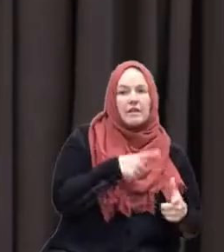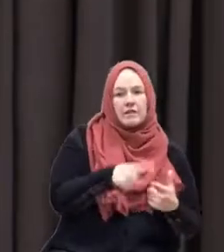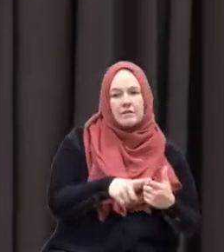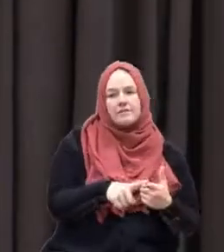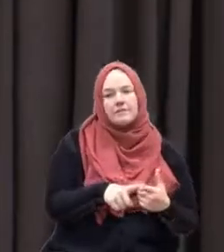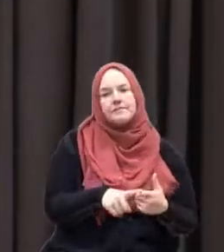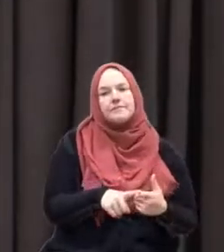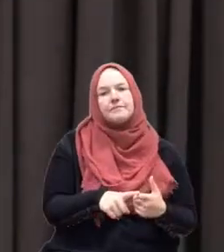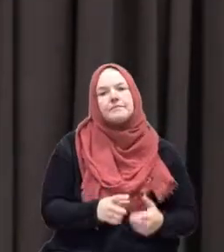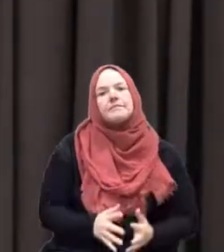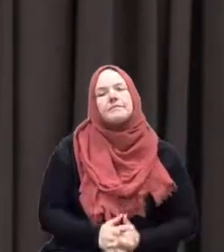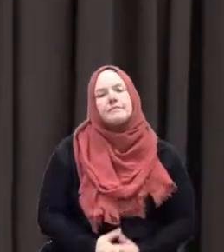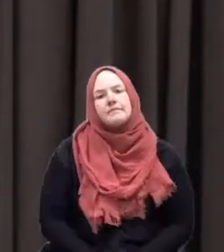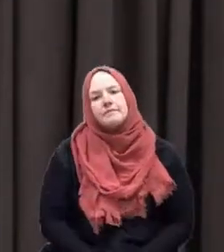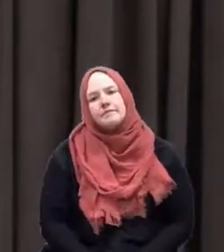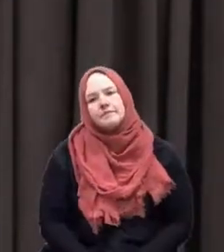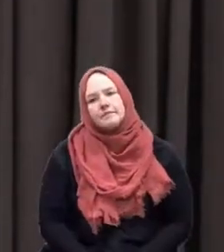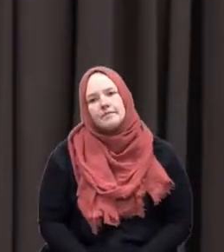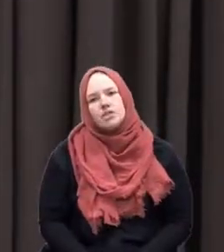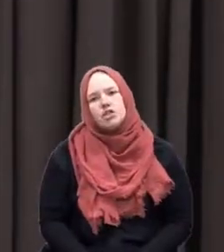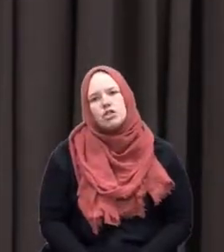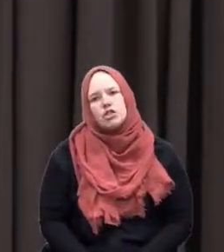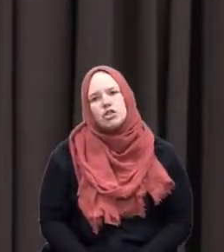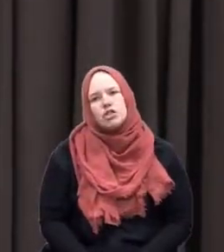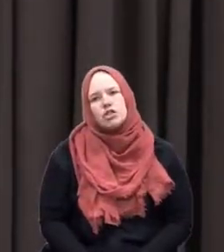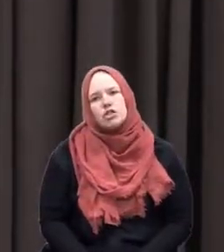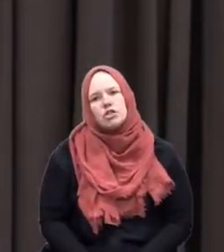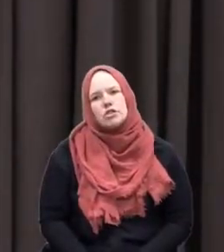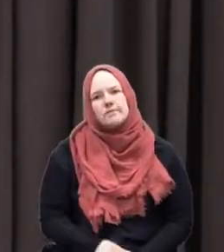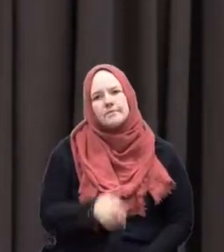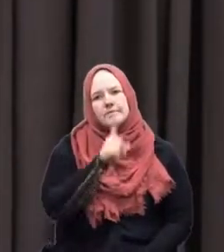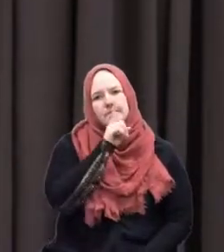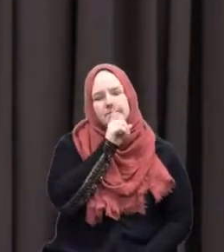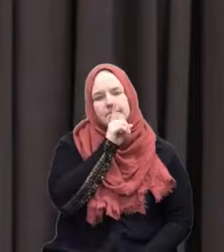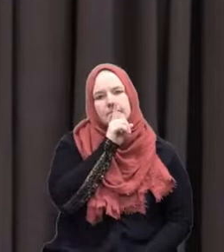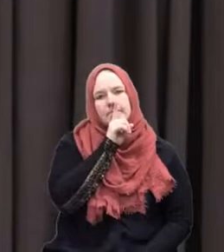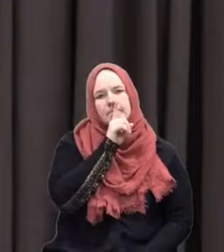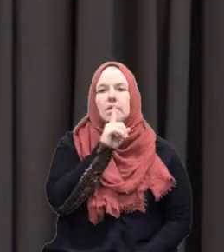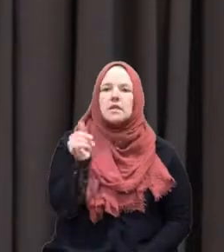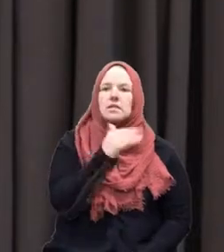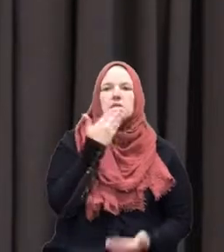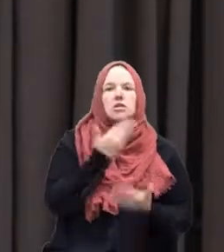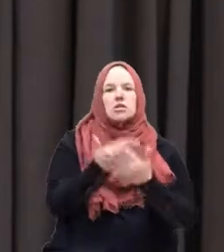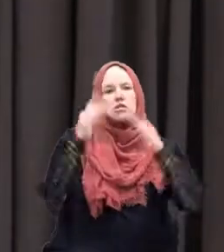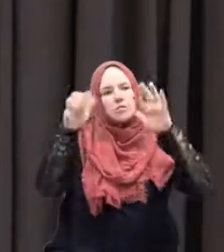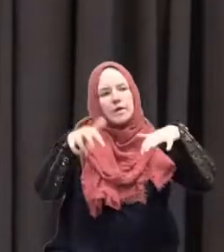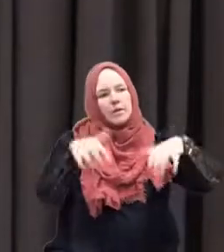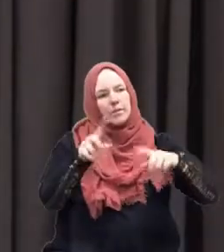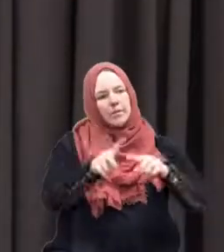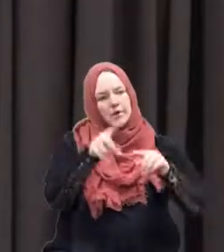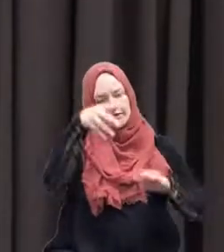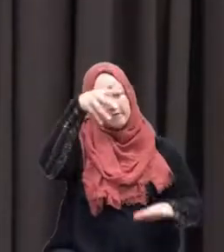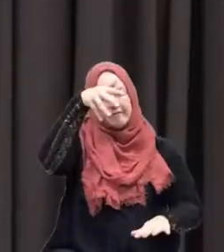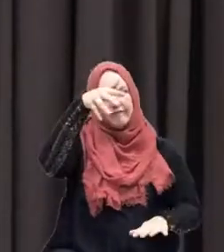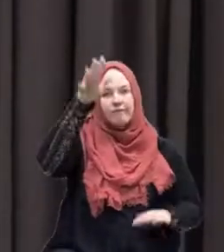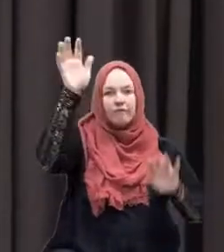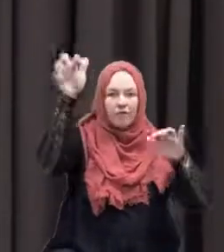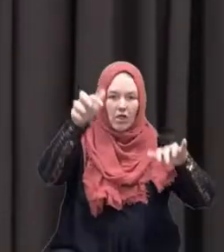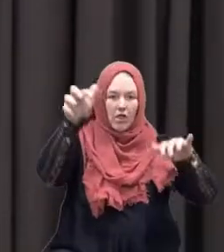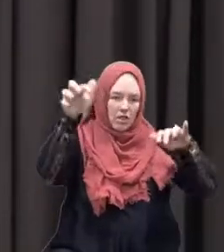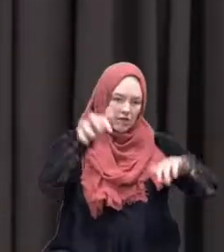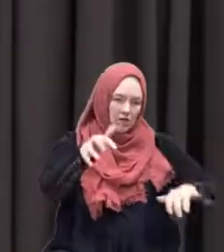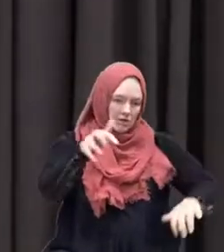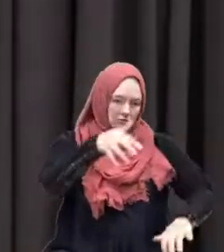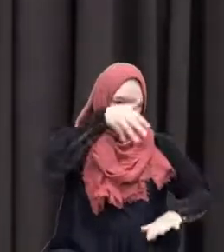كَالْغَيْثِ أَيْنَمَا وَقَعَ نَفَعَ. The believer is like a good rain. Wherever it falls,